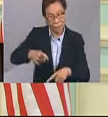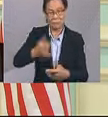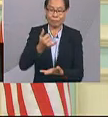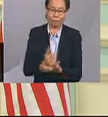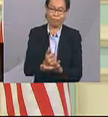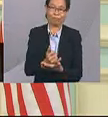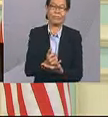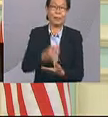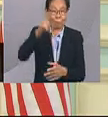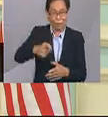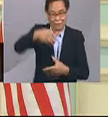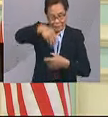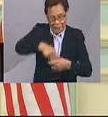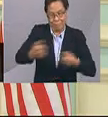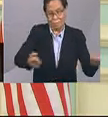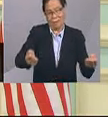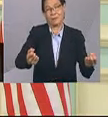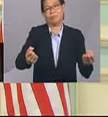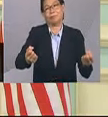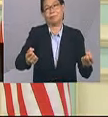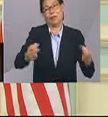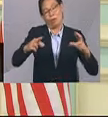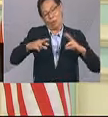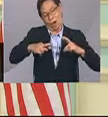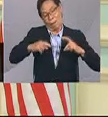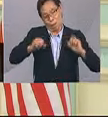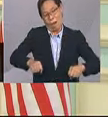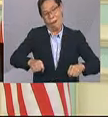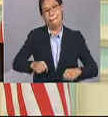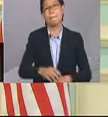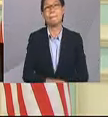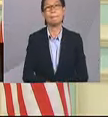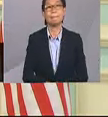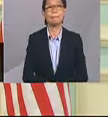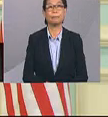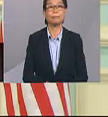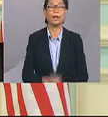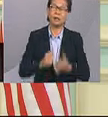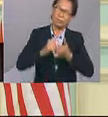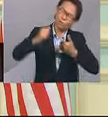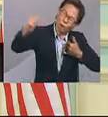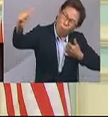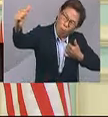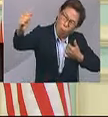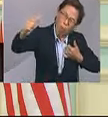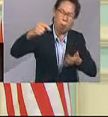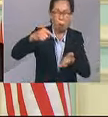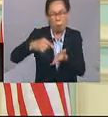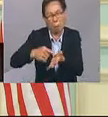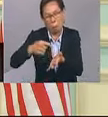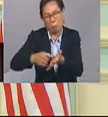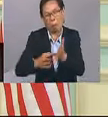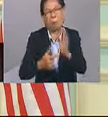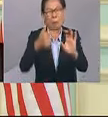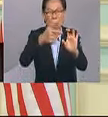berada di dalam kereta masing-masing. jalan jauh kadang-kadang